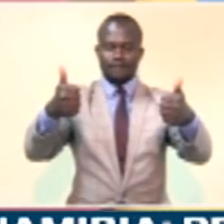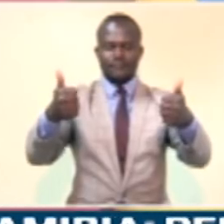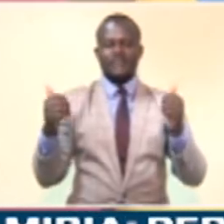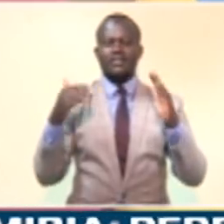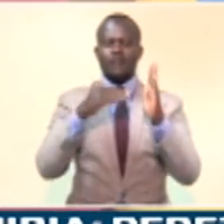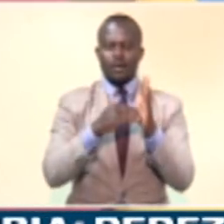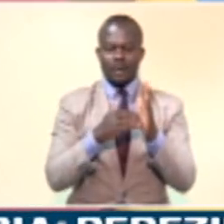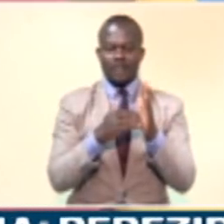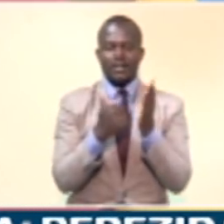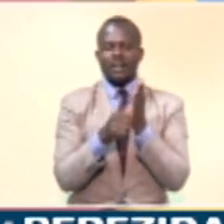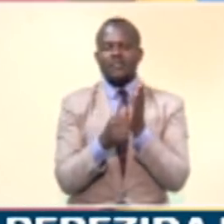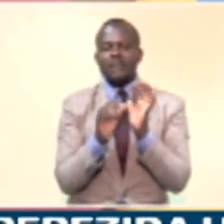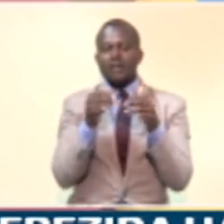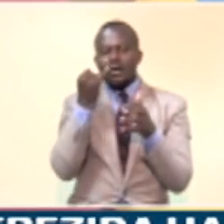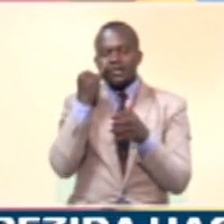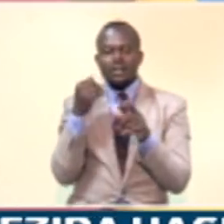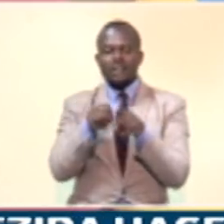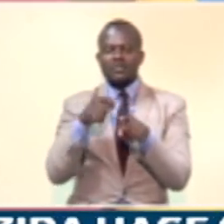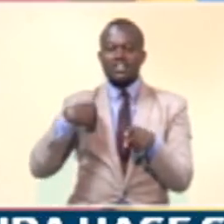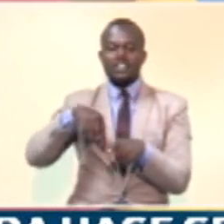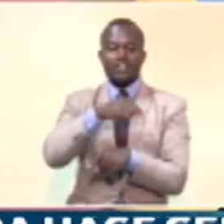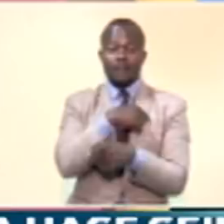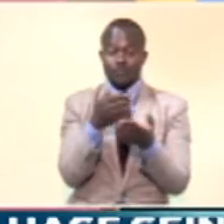Nanone ikibazo uko gikomeye nk'icyacu